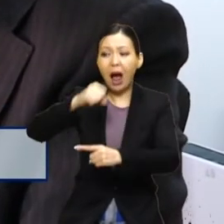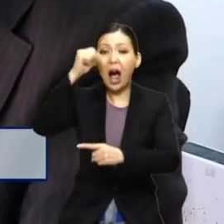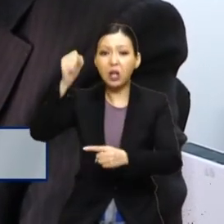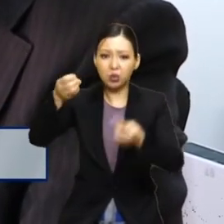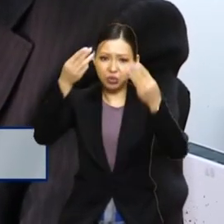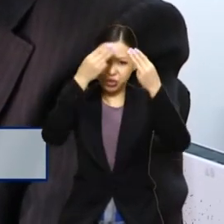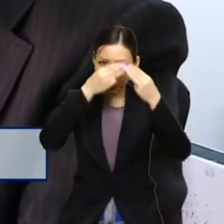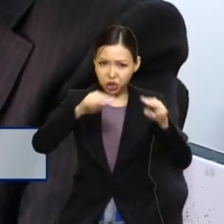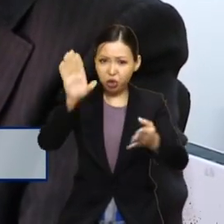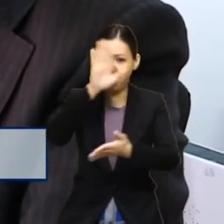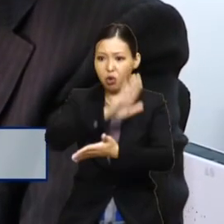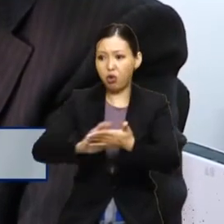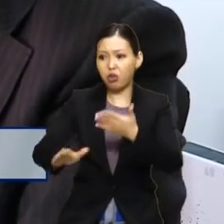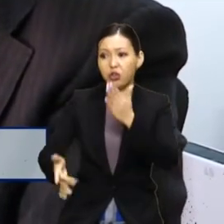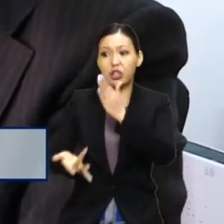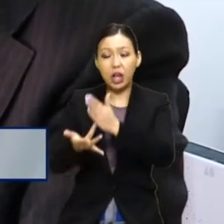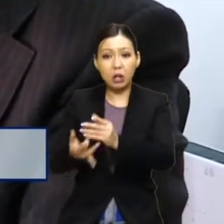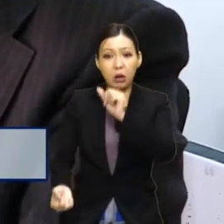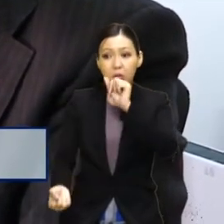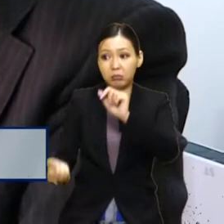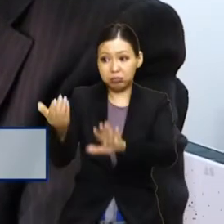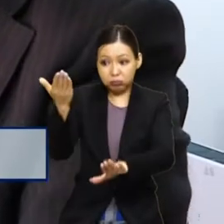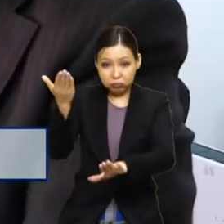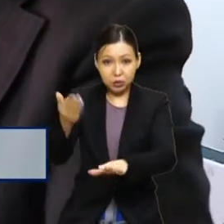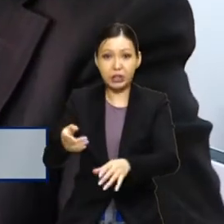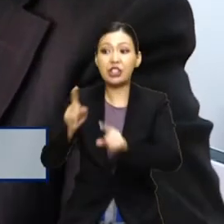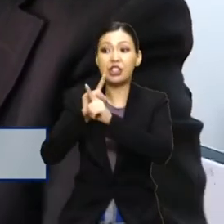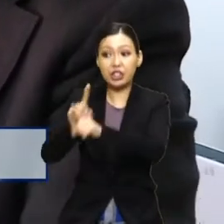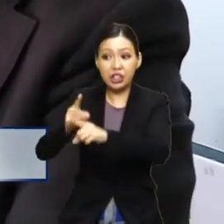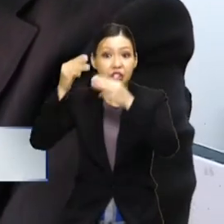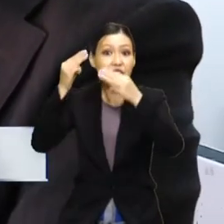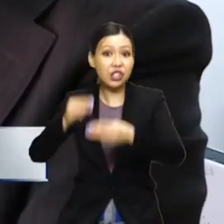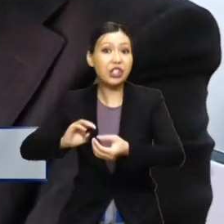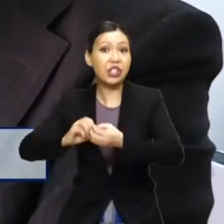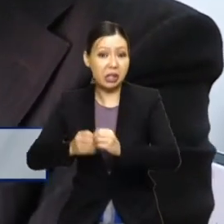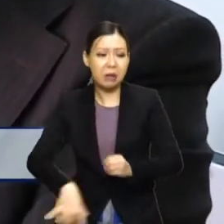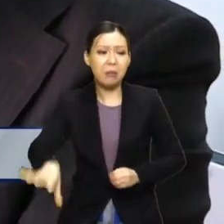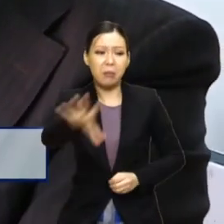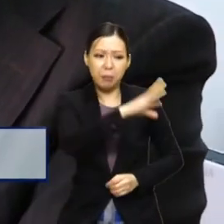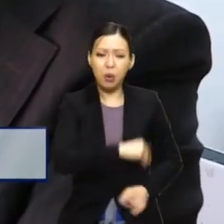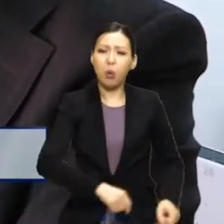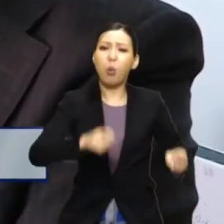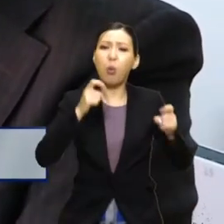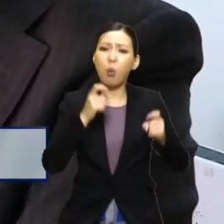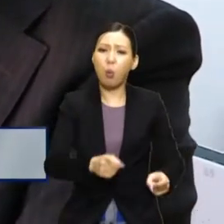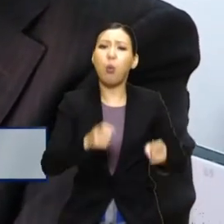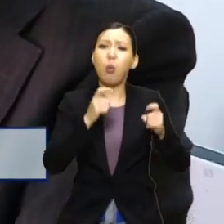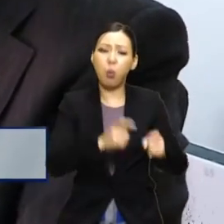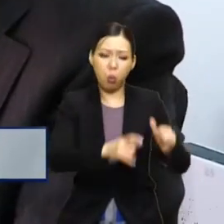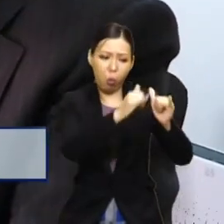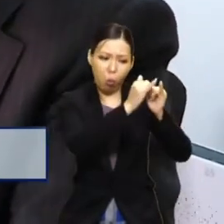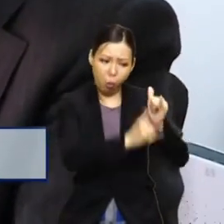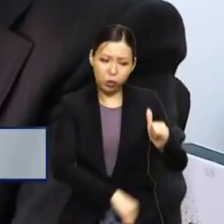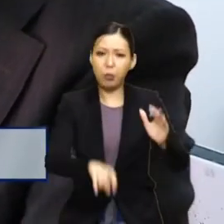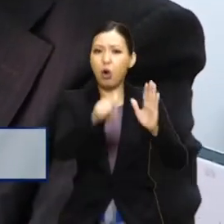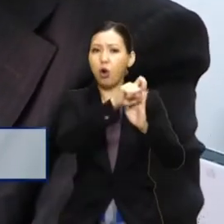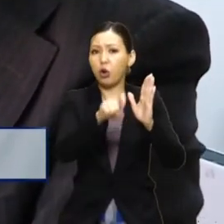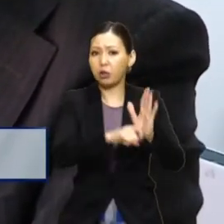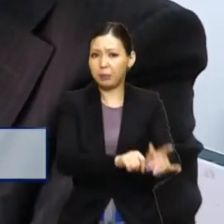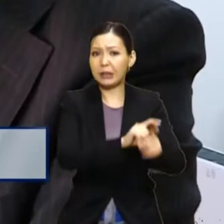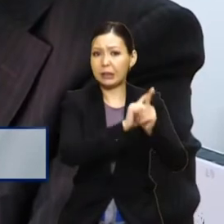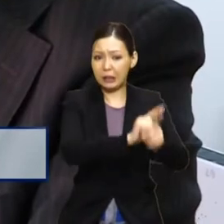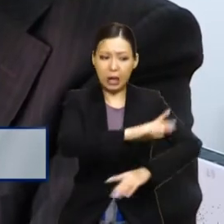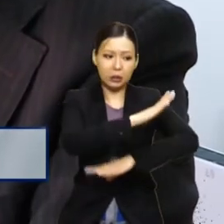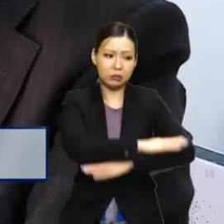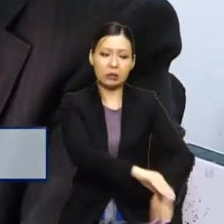технологид суурилсан шийдлэр шийддэг болсон энэ зуунд бид нар хуучин уламжлалт хөтөлбөрөөрөө